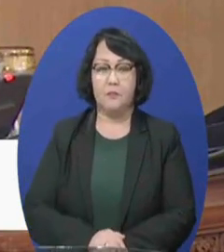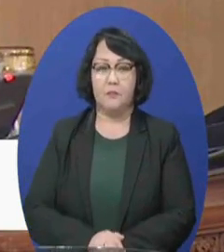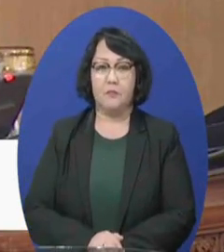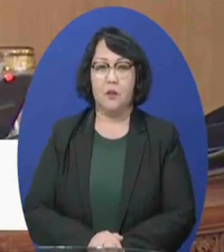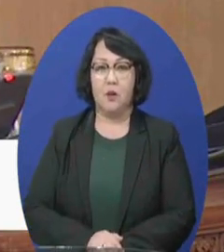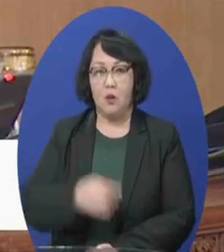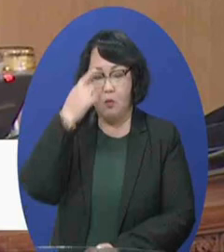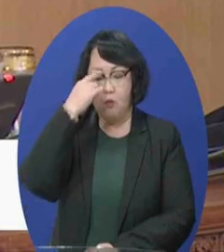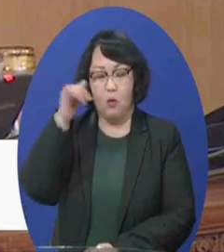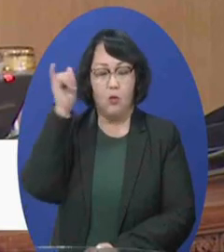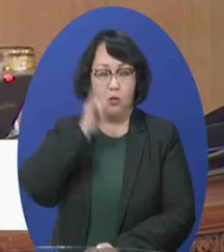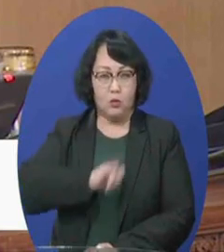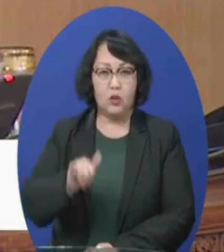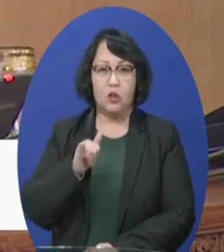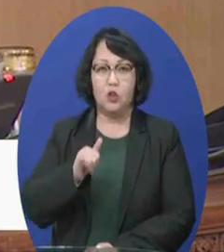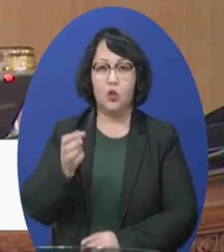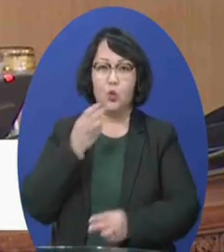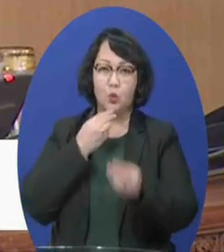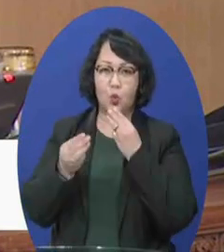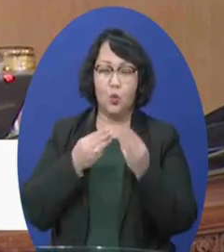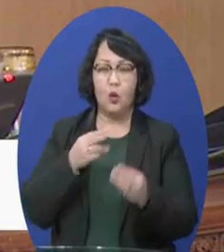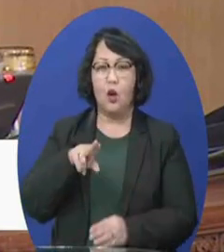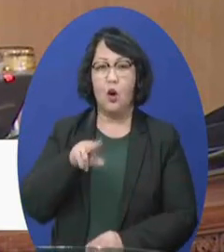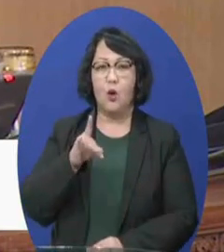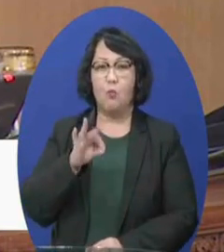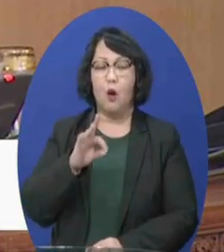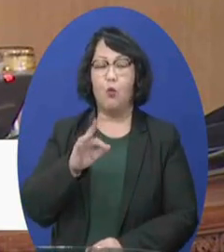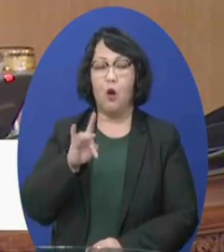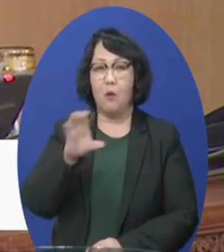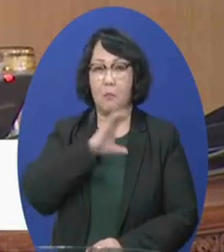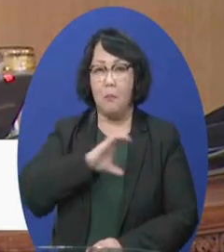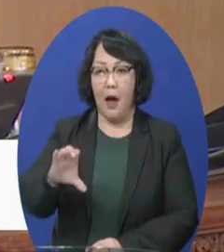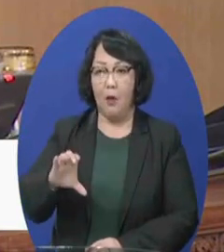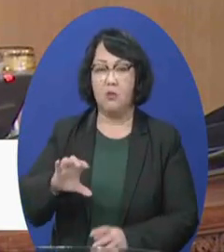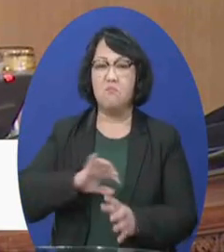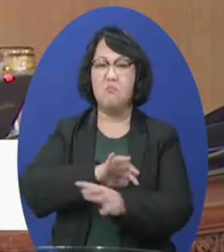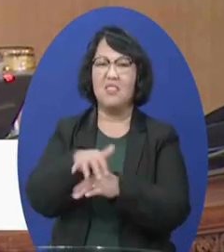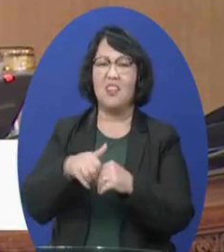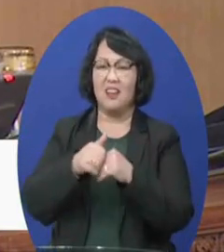Монгол улсын шүүх прокурорын байгууллага би хараат ус байгаасаа гэж үздэг.